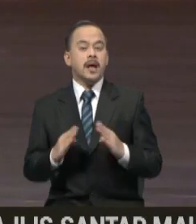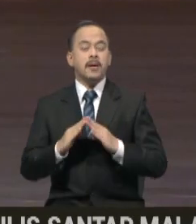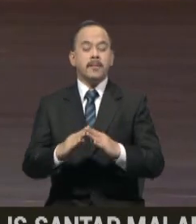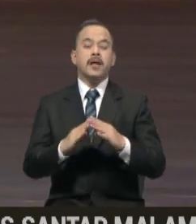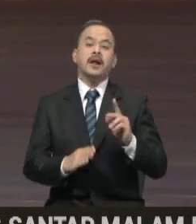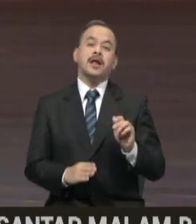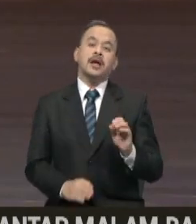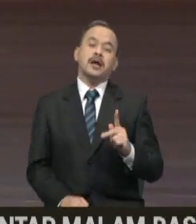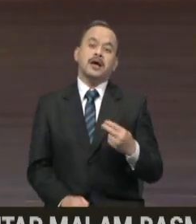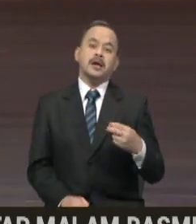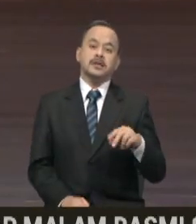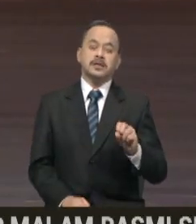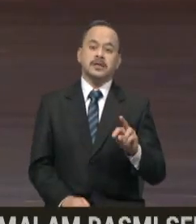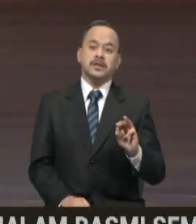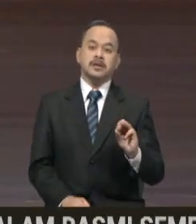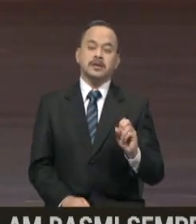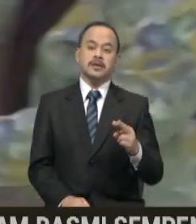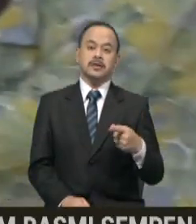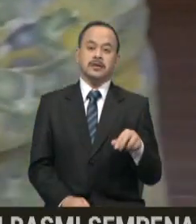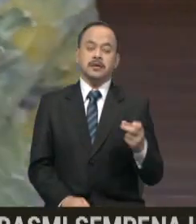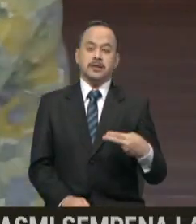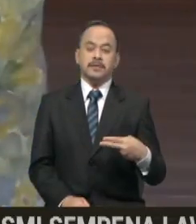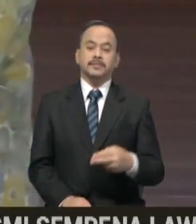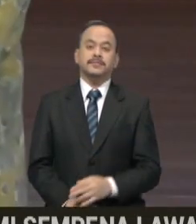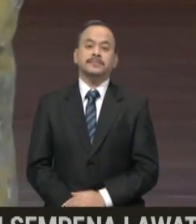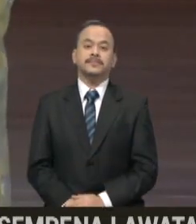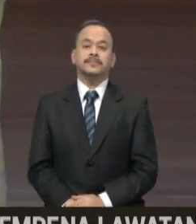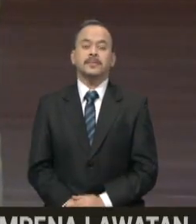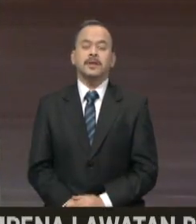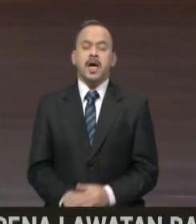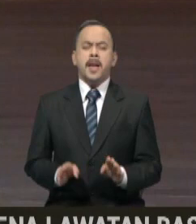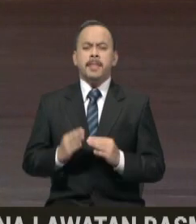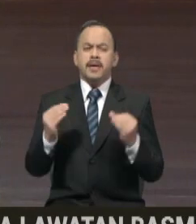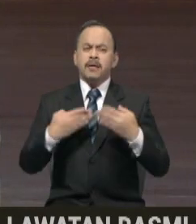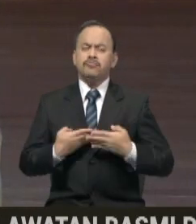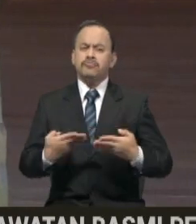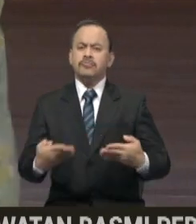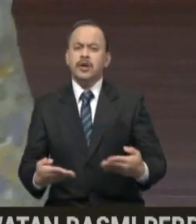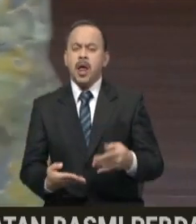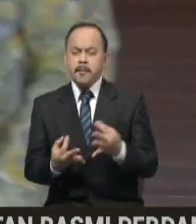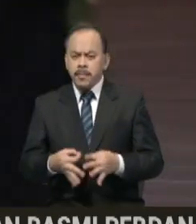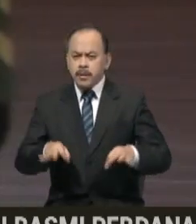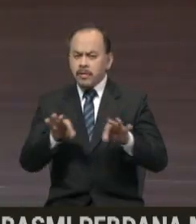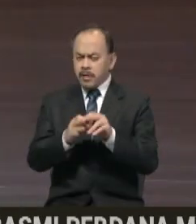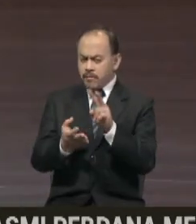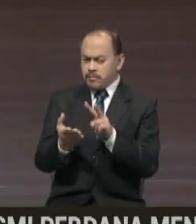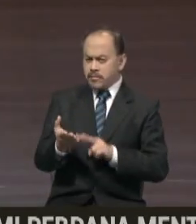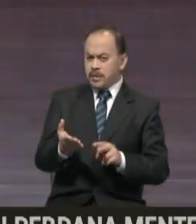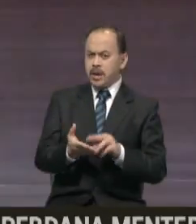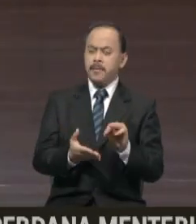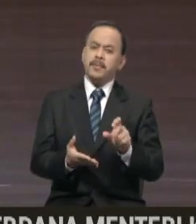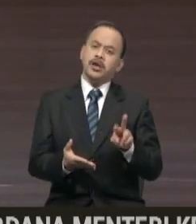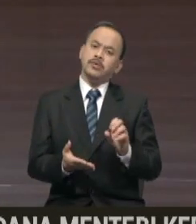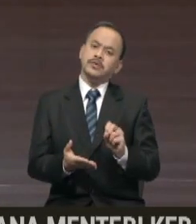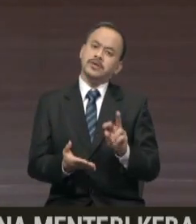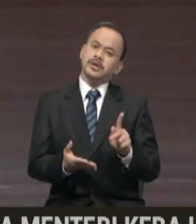Haji Hasanah Bolkiah BKI SHHB. Bengkel memberi pendedahan akan kepentingan pengajian terhadap manuskrip yang